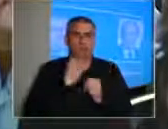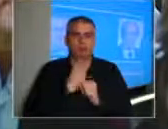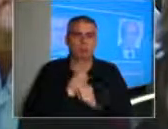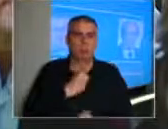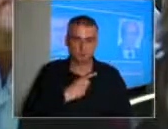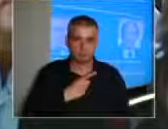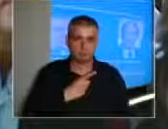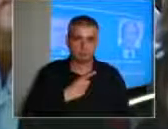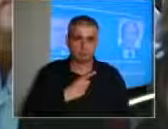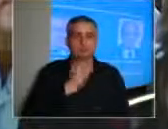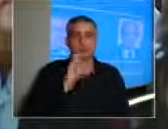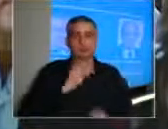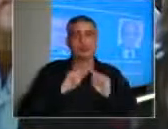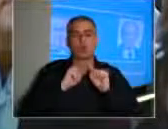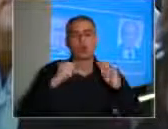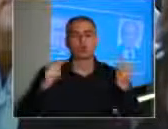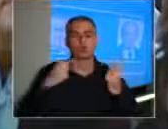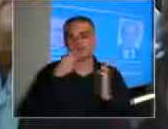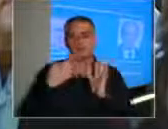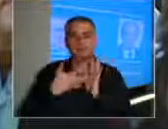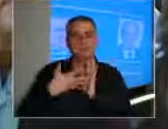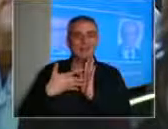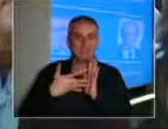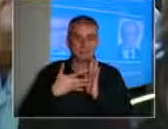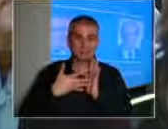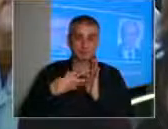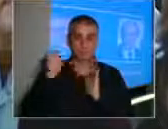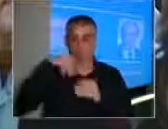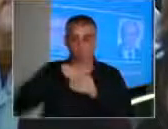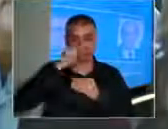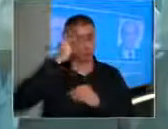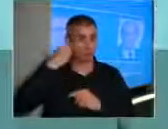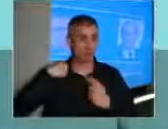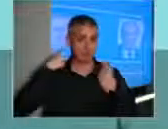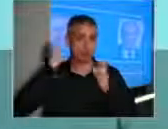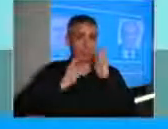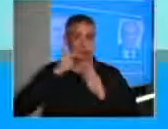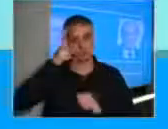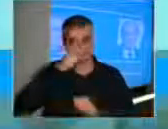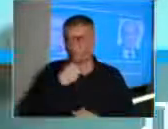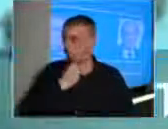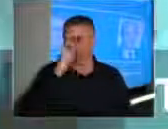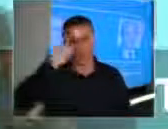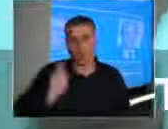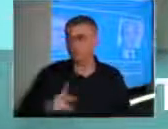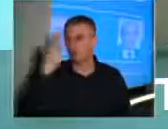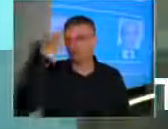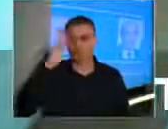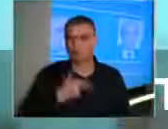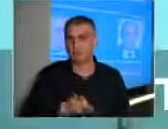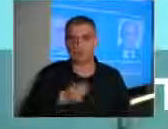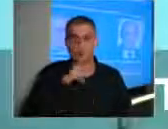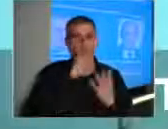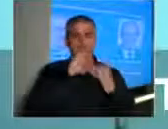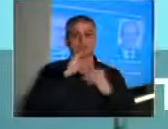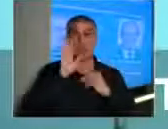את זה. יש כל מיני סקרים כביכול שמגיעים מתוך הליכוד, ואני גם שומע אנשי ליכוד, אומרים לי, אתה לא יודע, אתה לא מכיר. הם